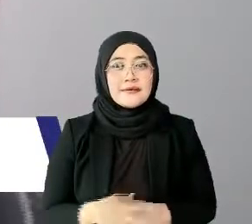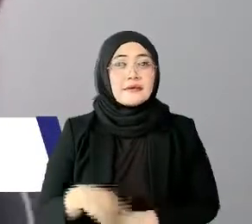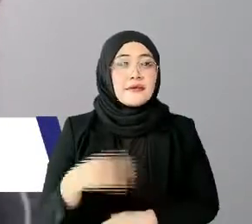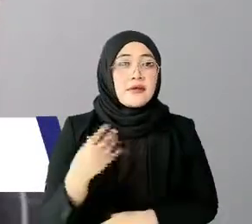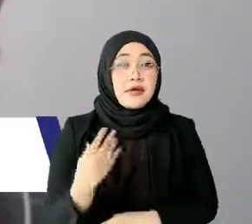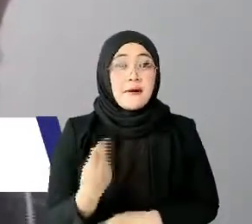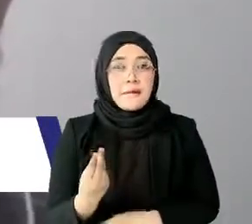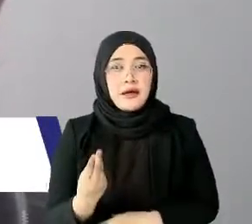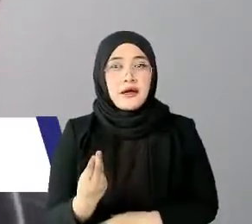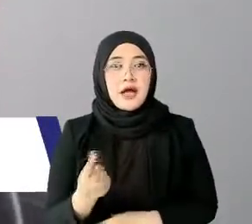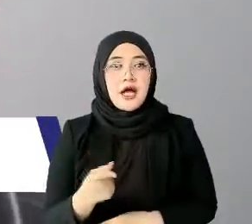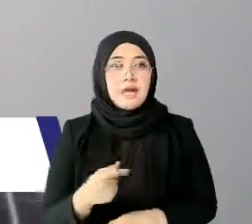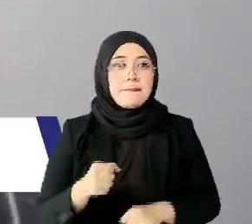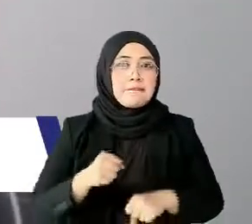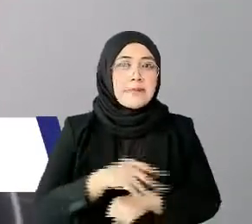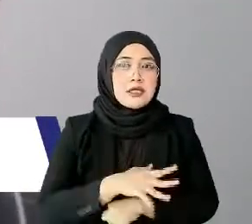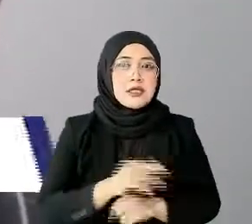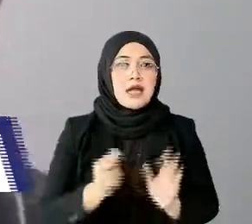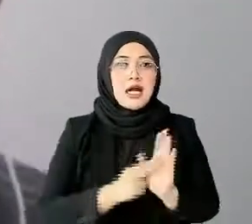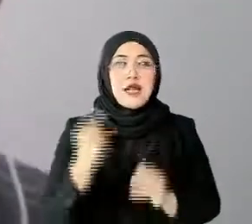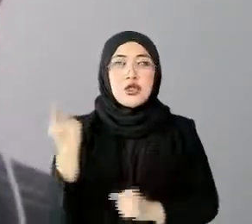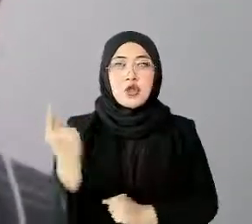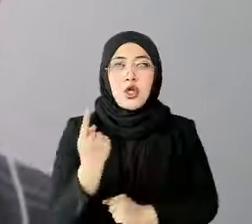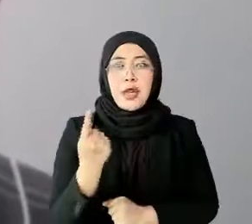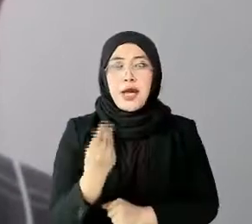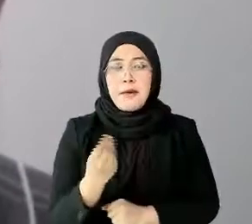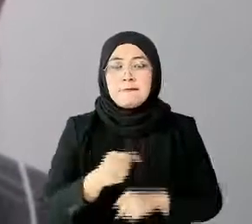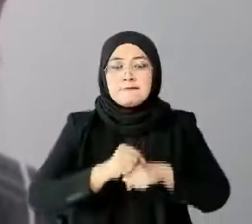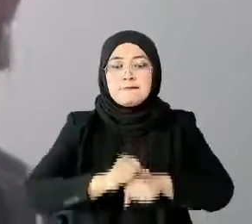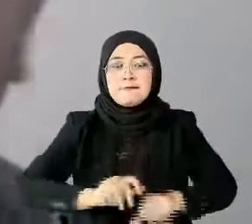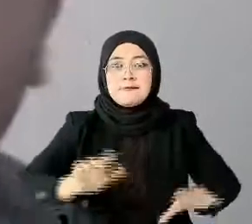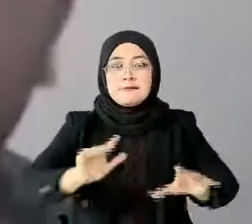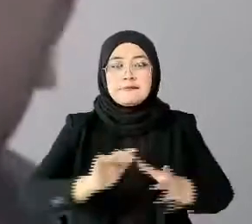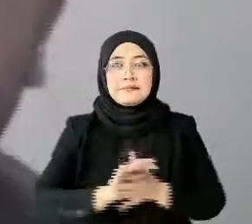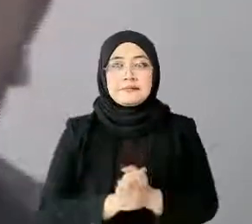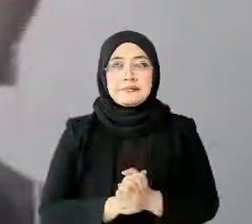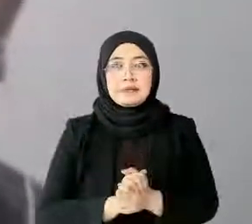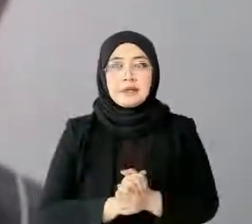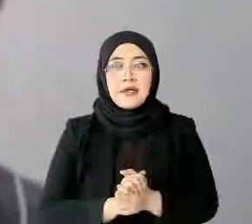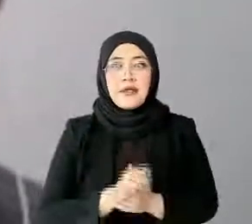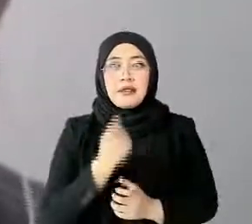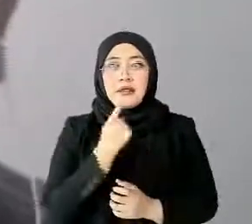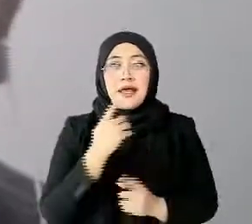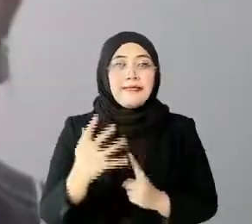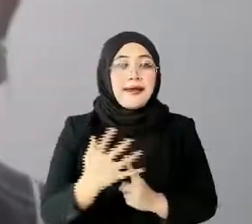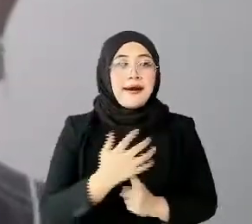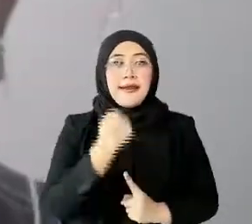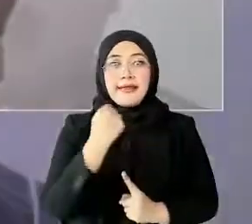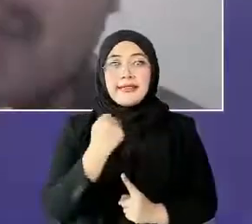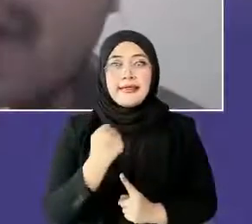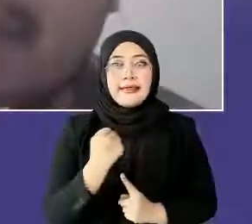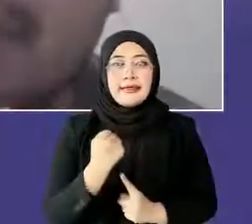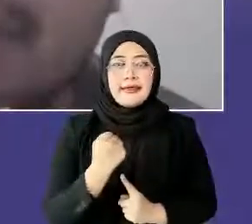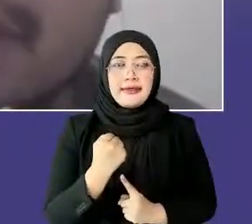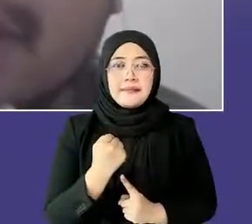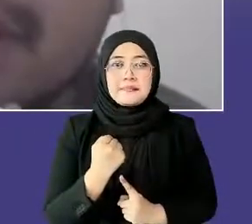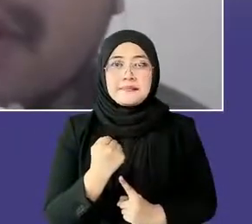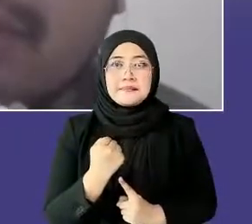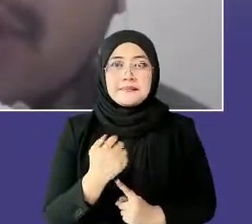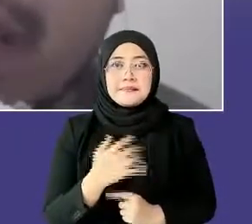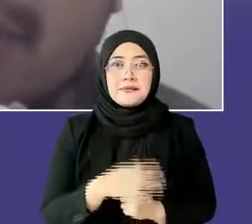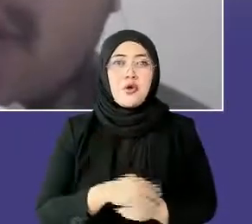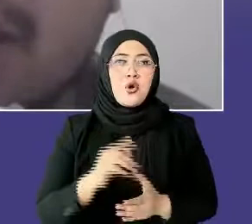Ya allah kapan akan dilakukan secara nasional juga dan yang kedua mengenai targetnya profil dengan menelepon